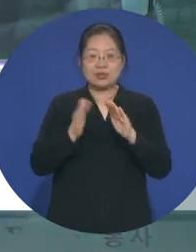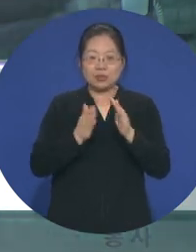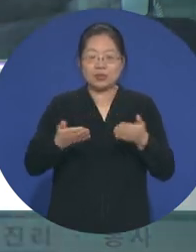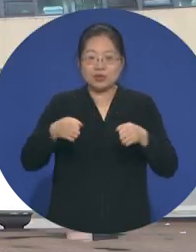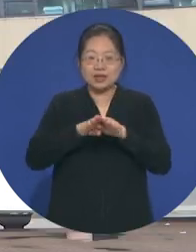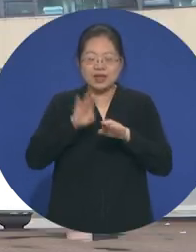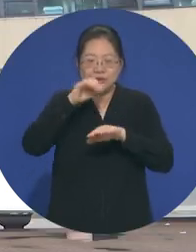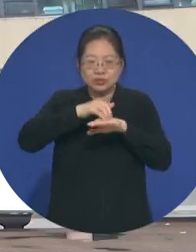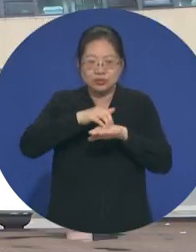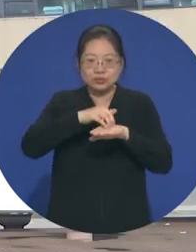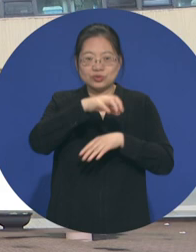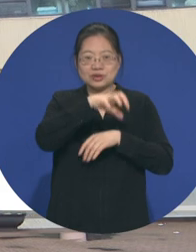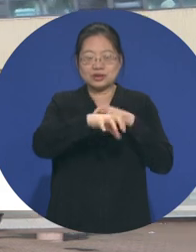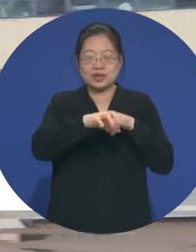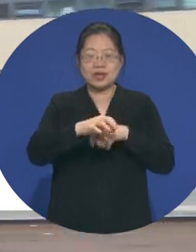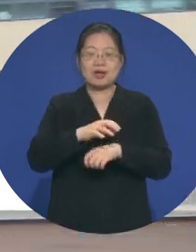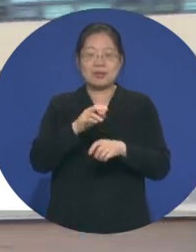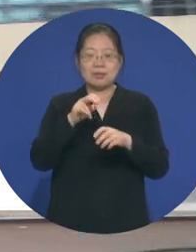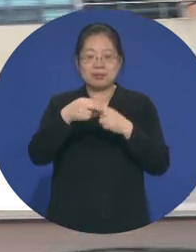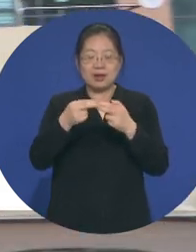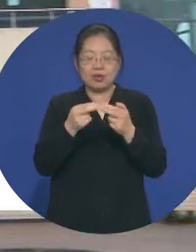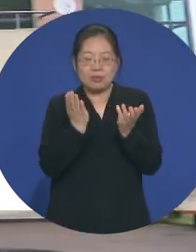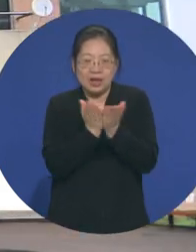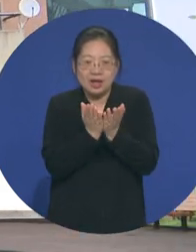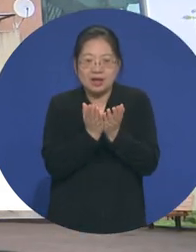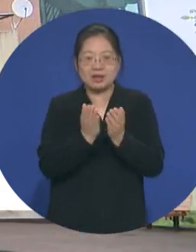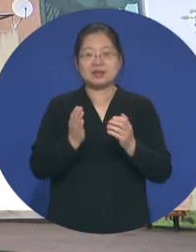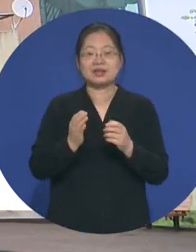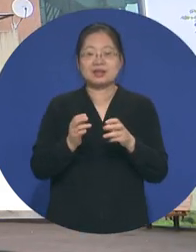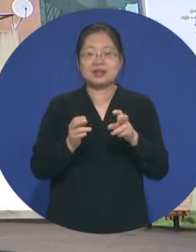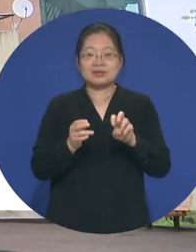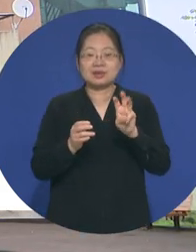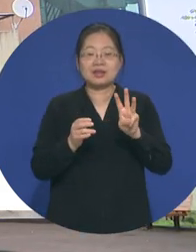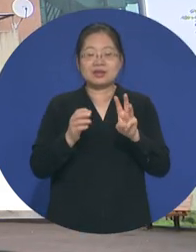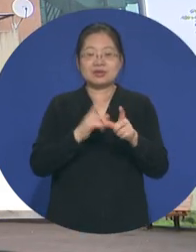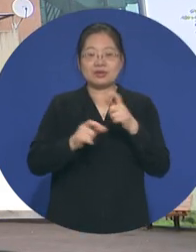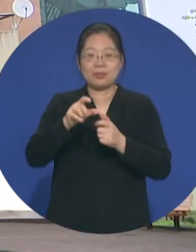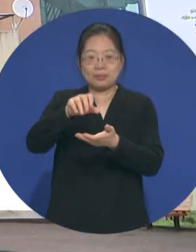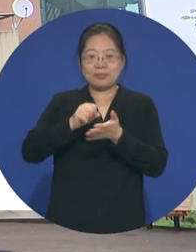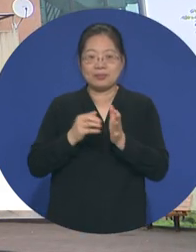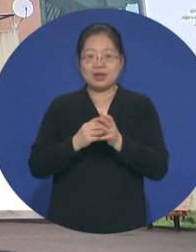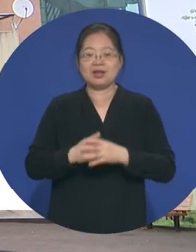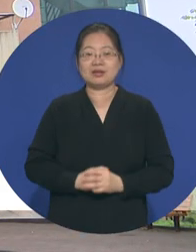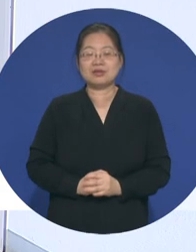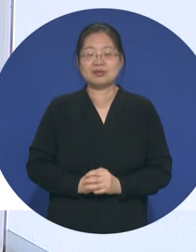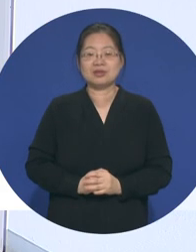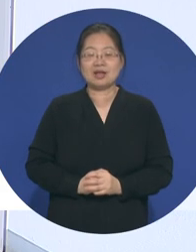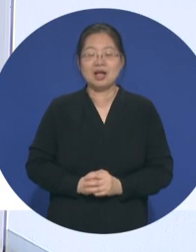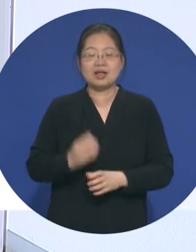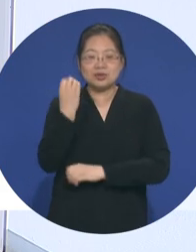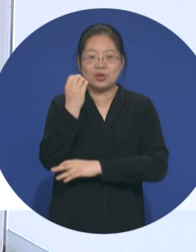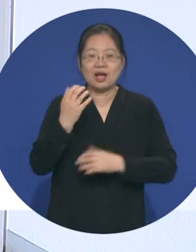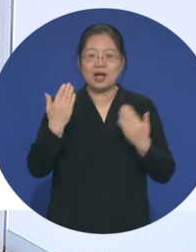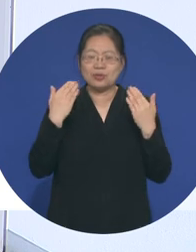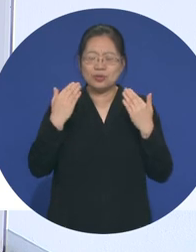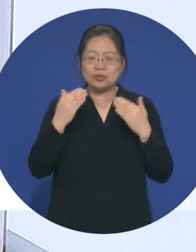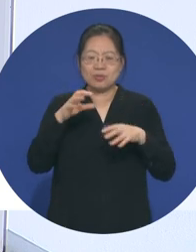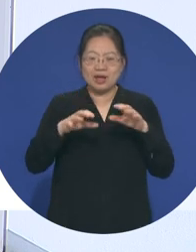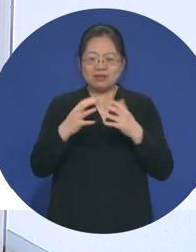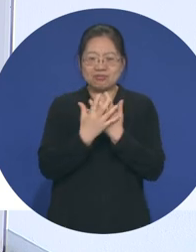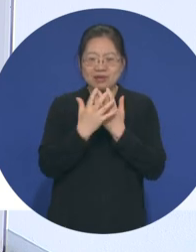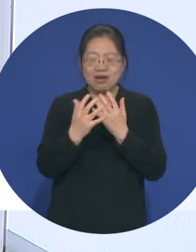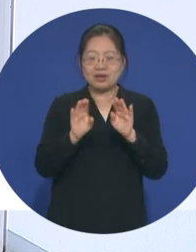수련 시설과 병원급 시설 23개소를 추가 확보했습니다 기존 임시 추거 시설은 학교 강당이나 말 회관